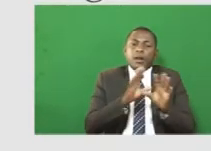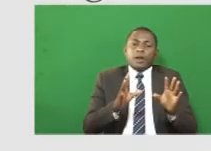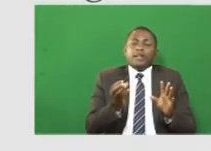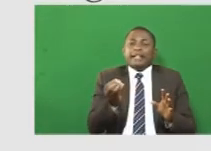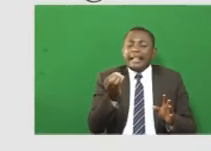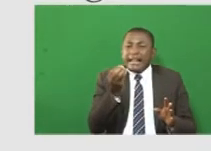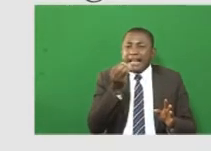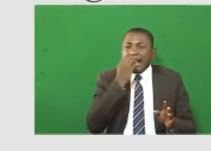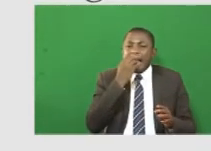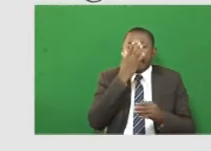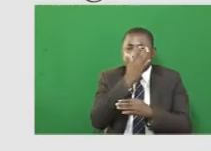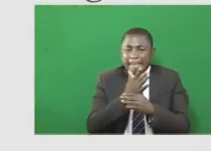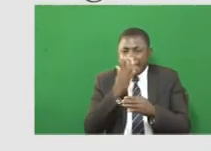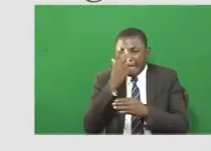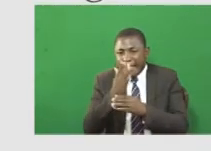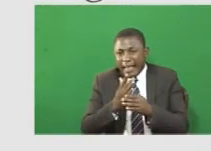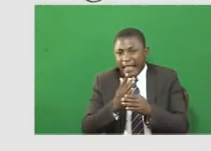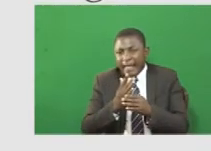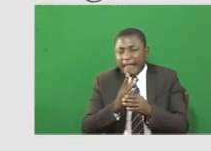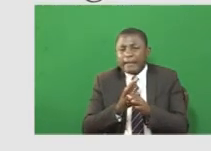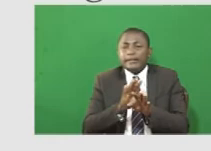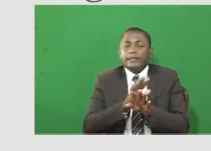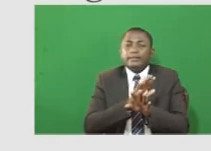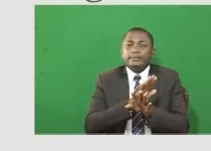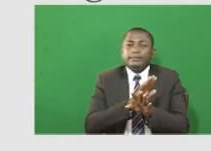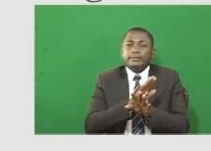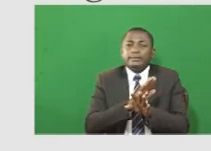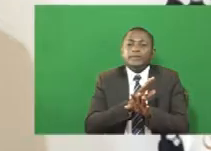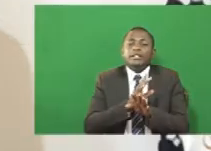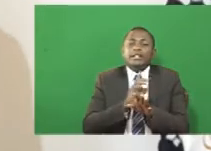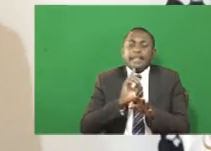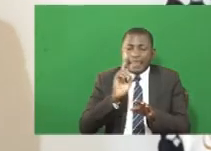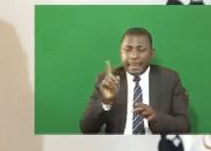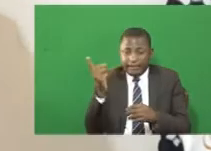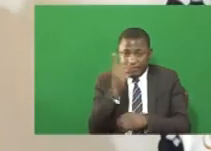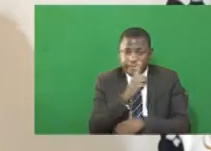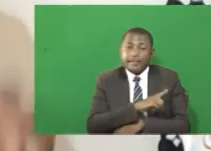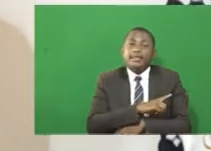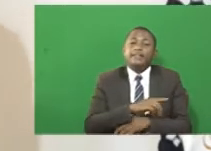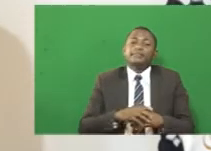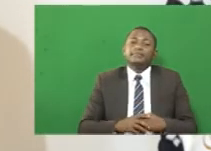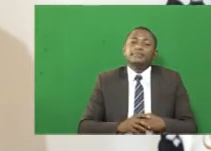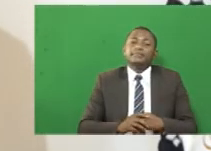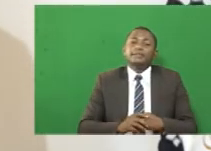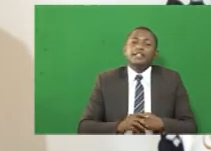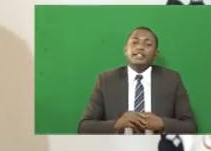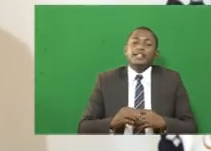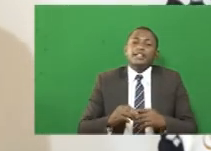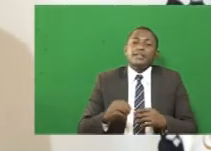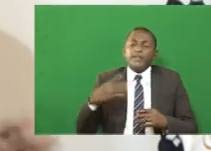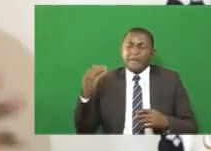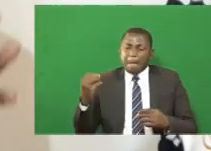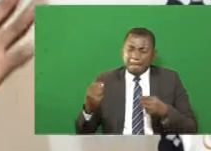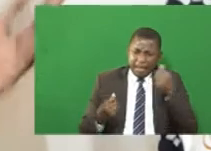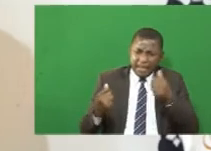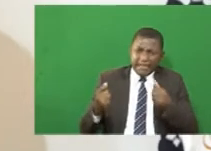zviyo zvakakangiwa kana urautsva kusvikira pamusi iwoyo. Right. Saka pane mutambo wema first fruits.